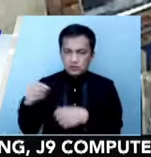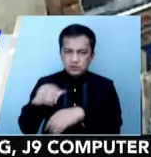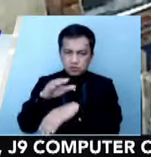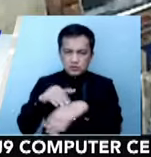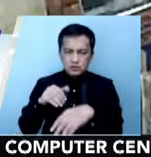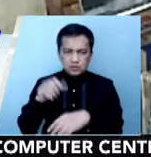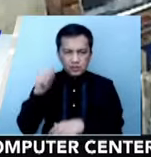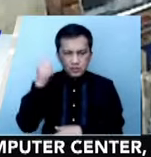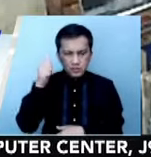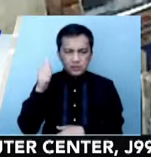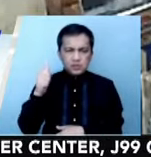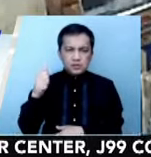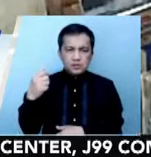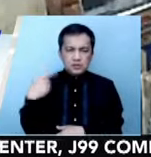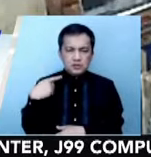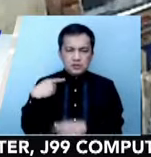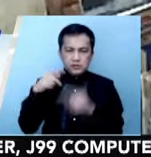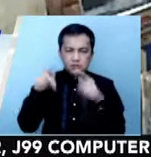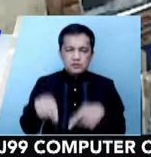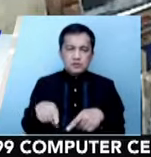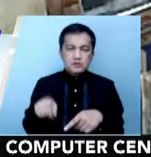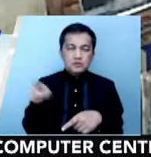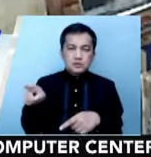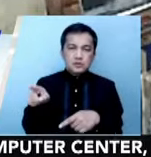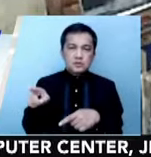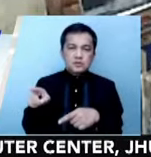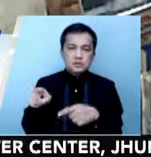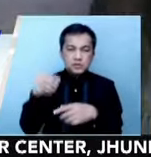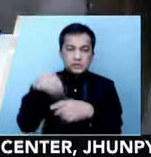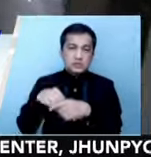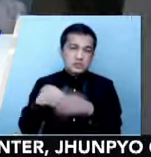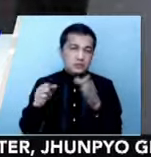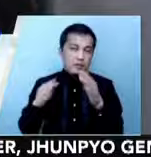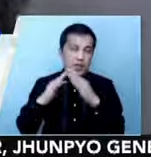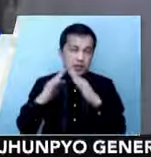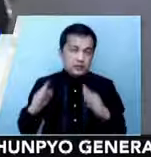ko may tao dun sa loob ng bahay nyo.